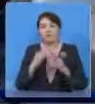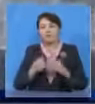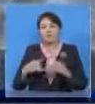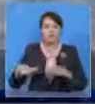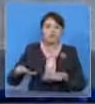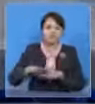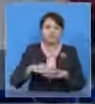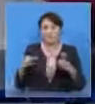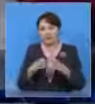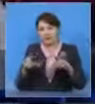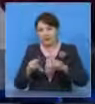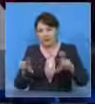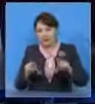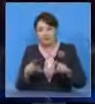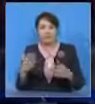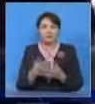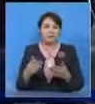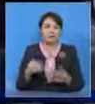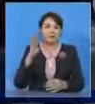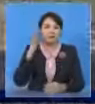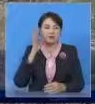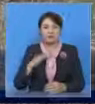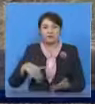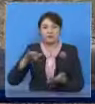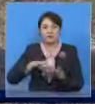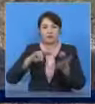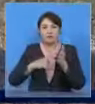и вокруг организации. Стоит отметить, что на октябрь по городу